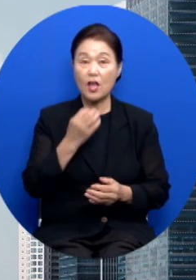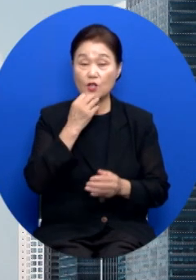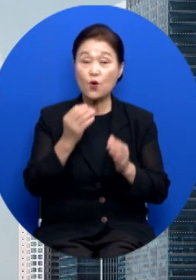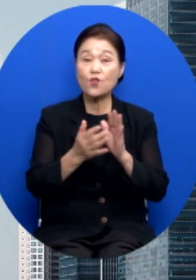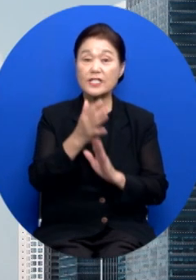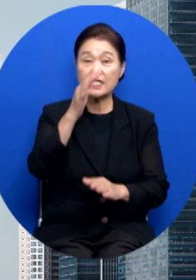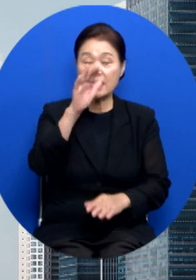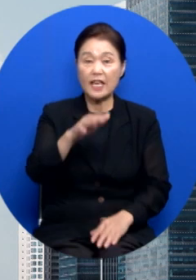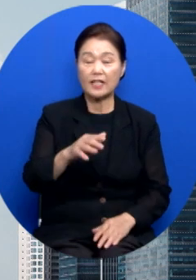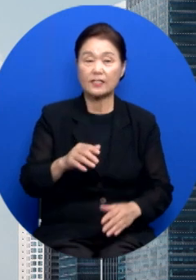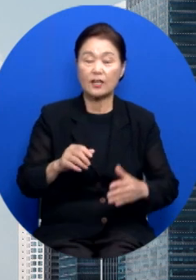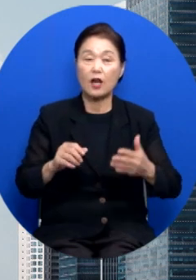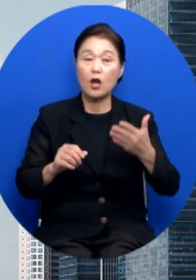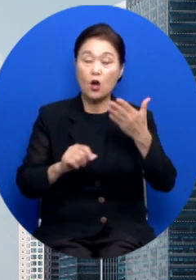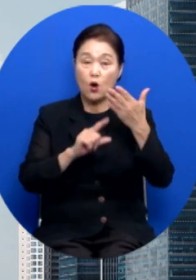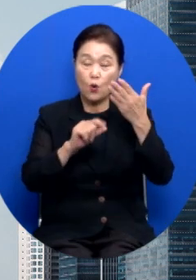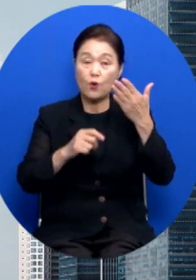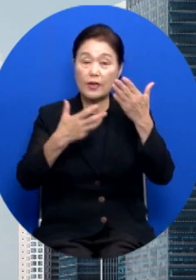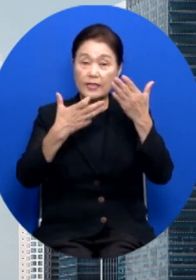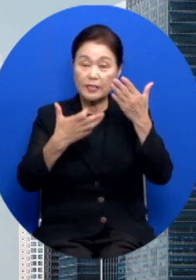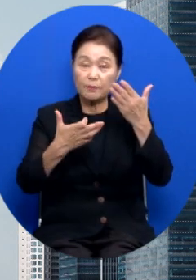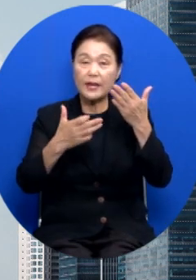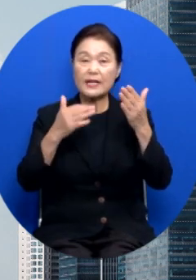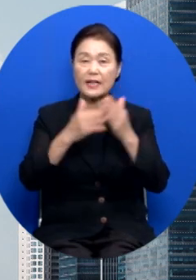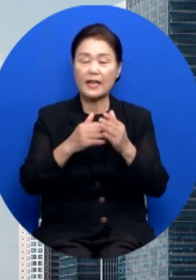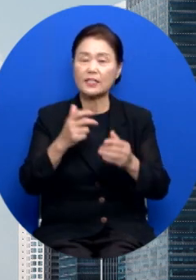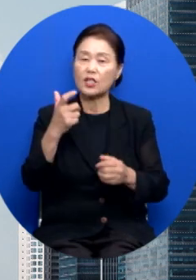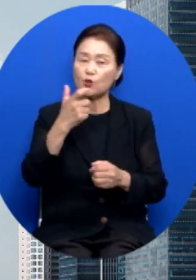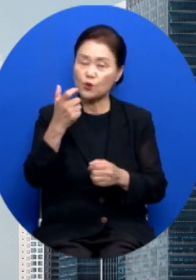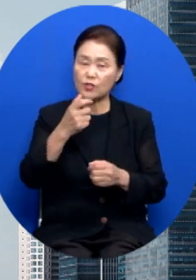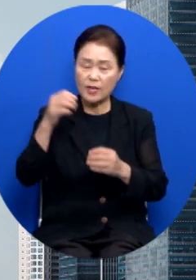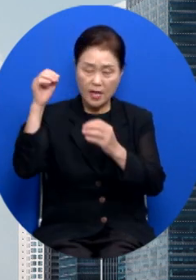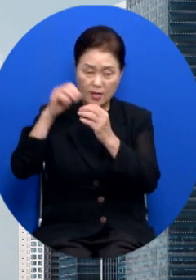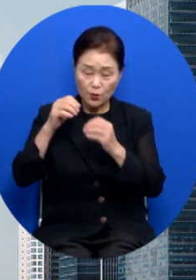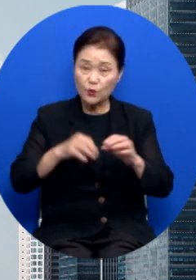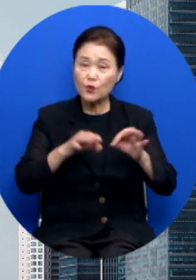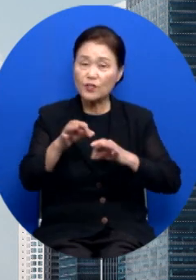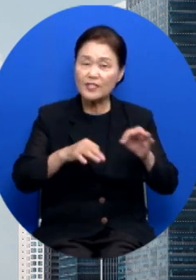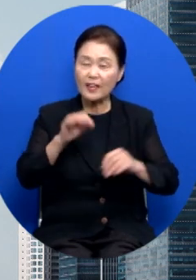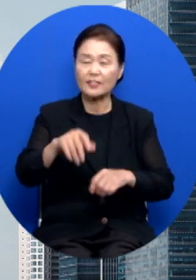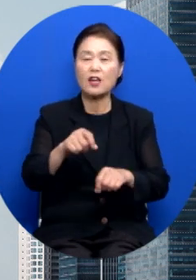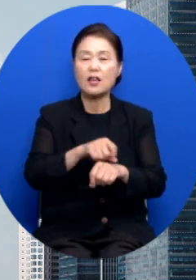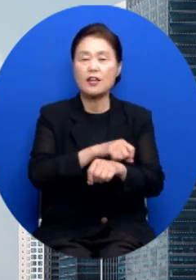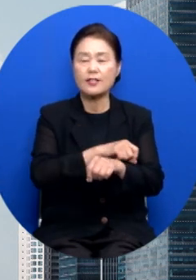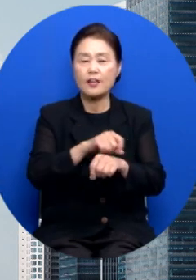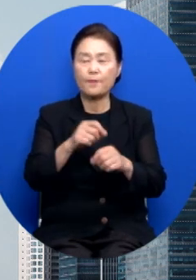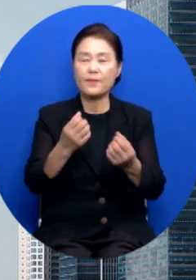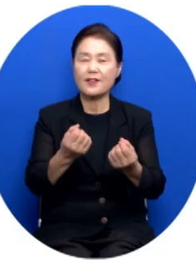서울시가 오는 18일까지 60개 전통시장에서 추석 명절 특별 이벤트를 추진합니다.